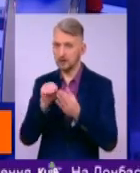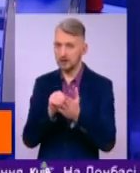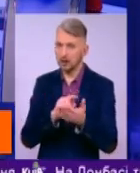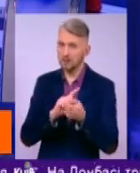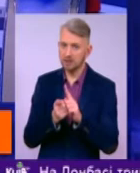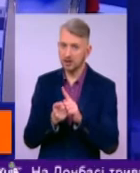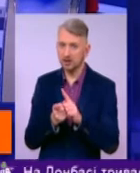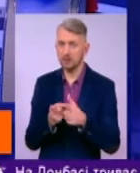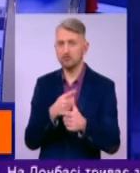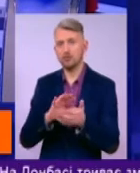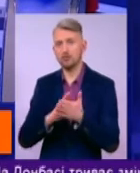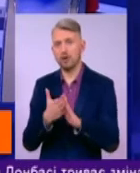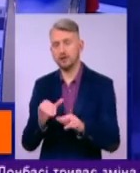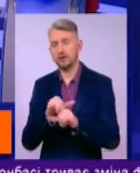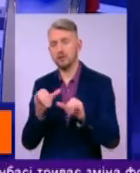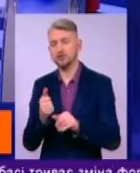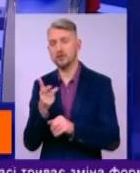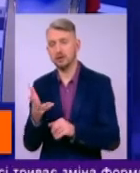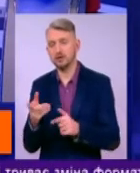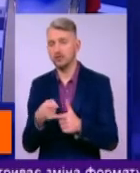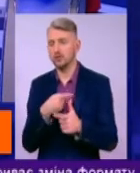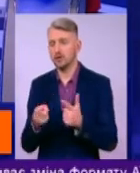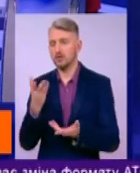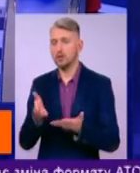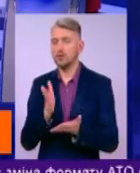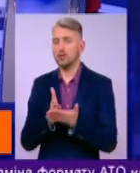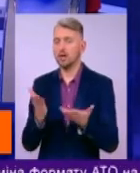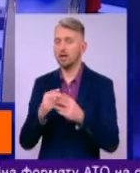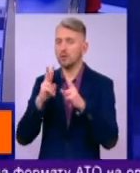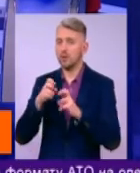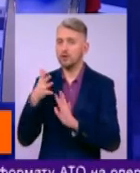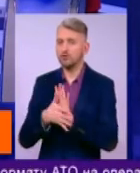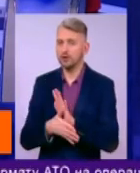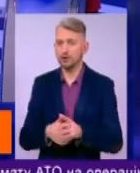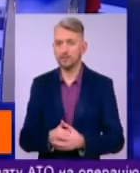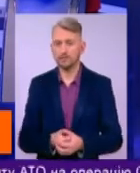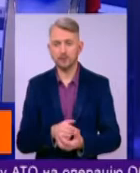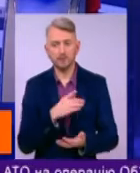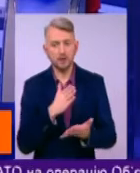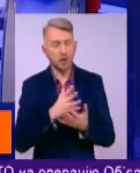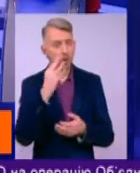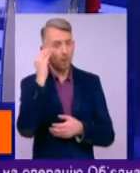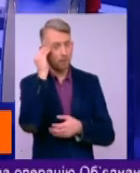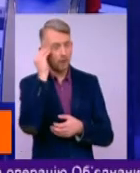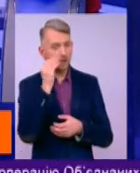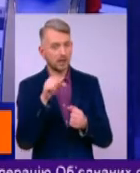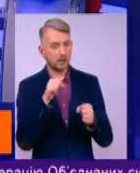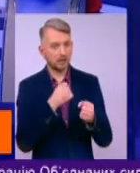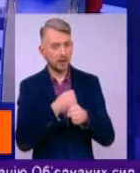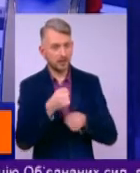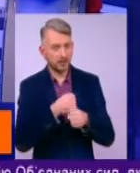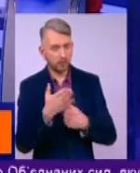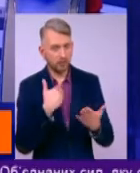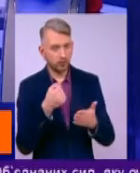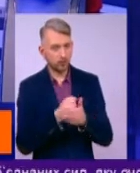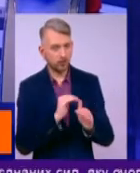ситуація збільшилася кількість, чи, можливо, є якісь дослідження? Ви маєте на увазі насильство по відношенню до